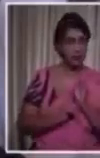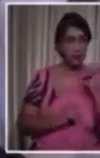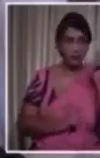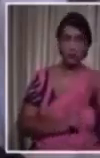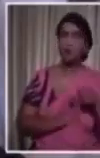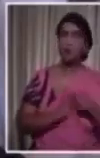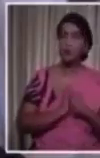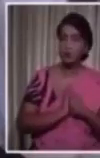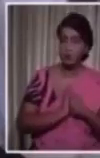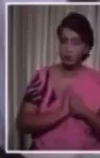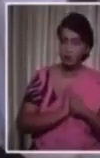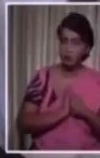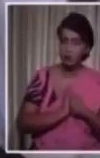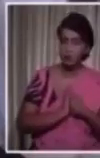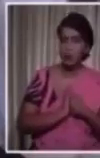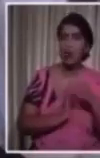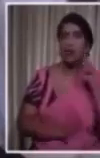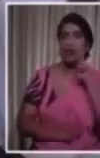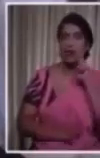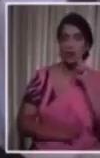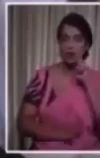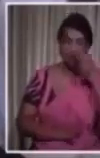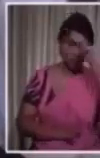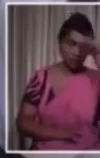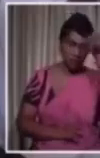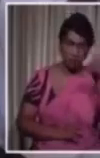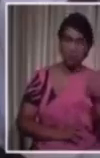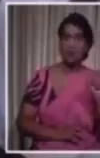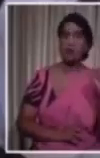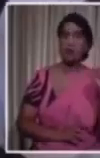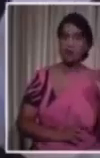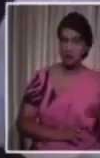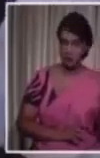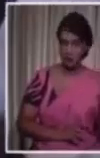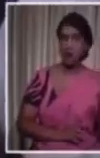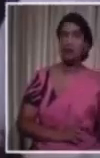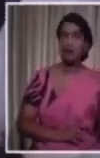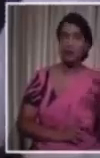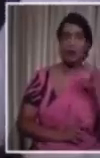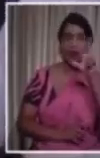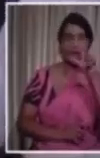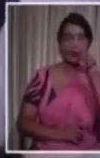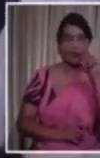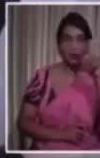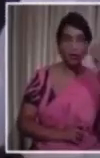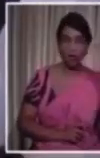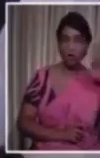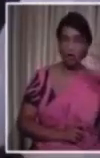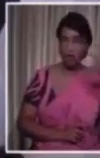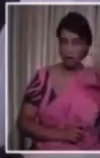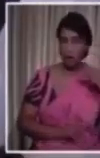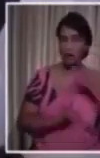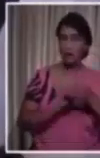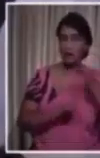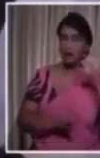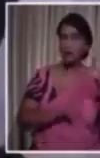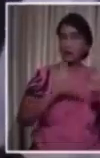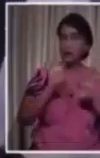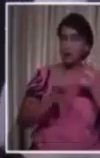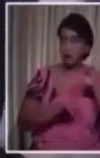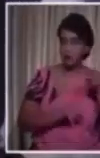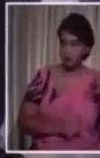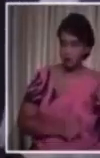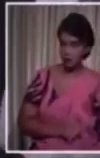garu Ranil Wickremesinghe matitumage nama asueka angka dekadarana janadhipati warna thorapath kara